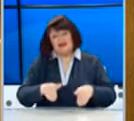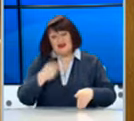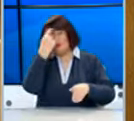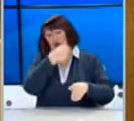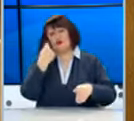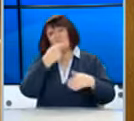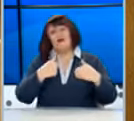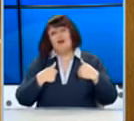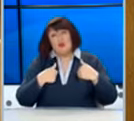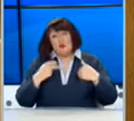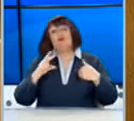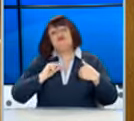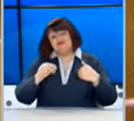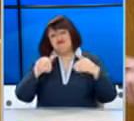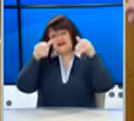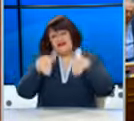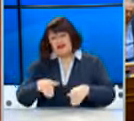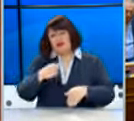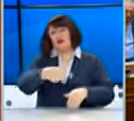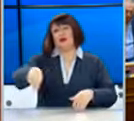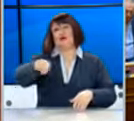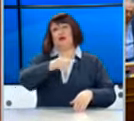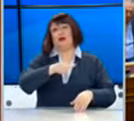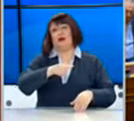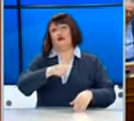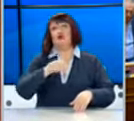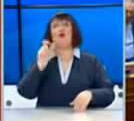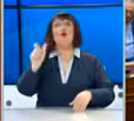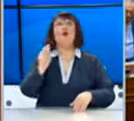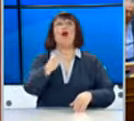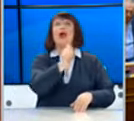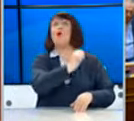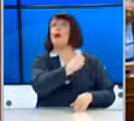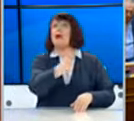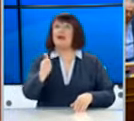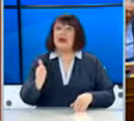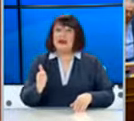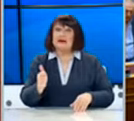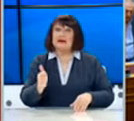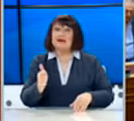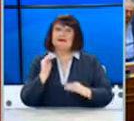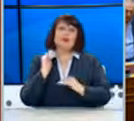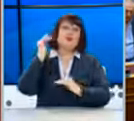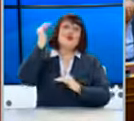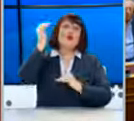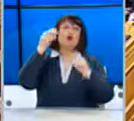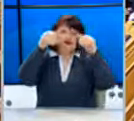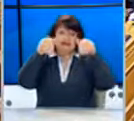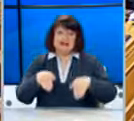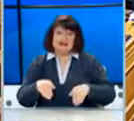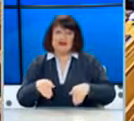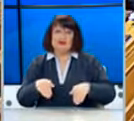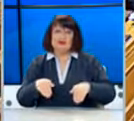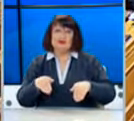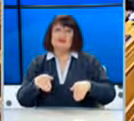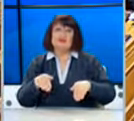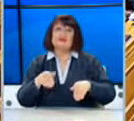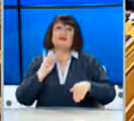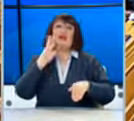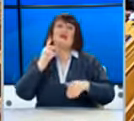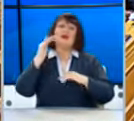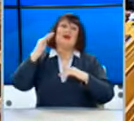του. Το επίπεδο του αυτοσεβασμού, ο κύριος Μητσοτάκης και τον πύχη του αυτοσεβασμού τον βάζει κάθε μέρα